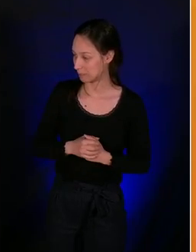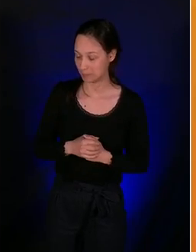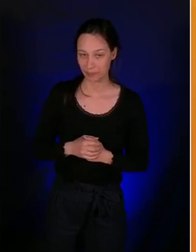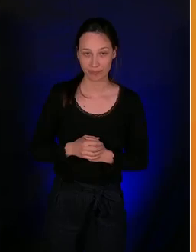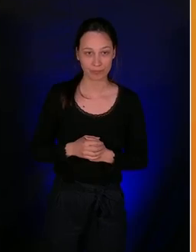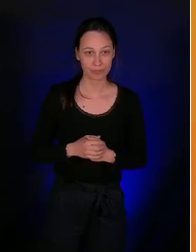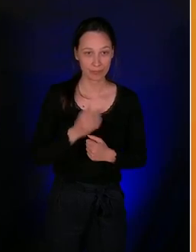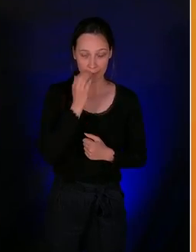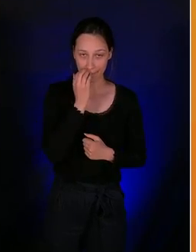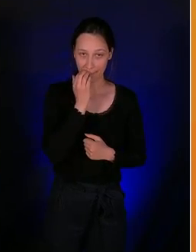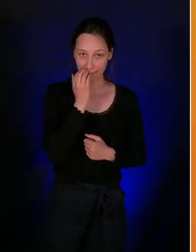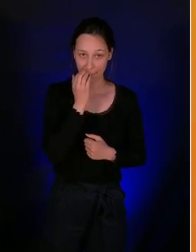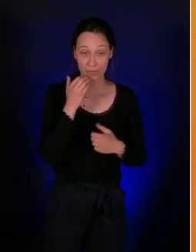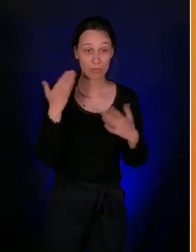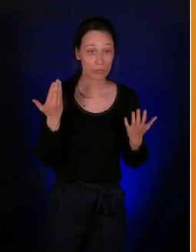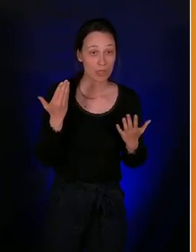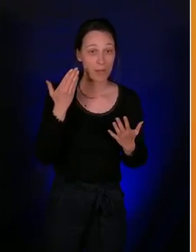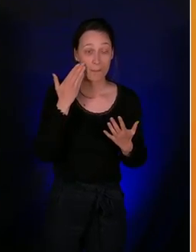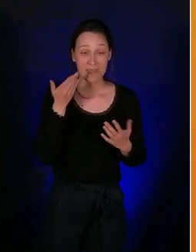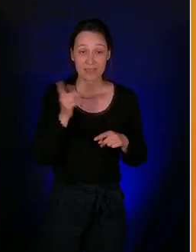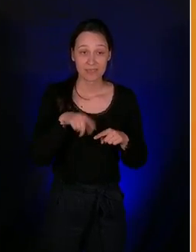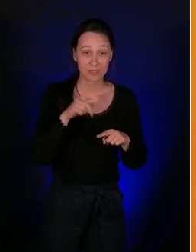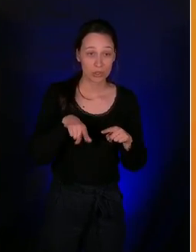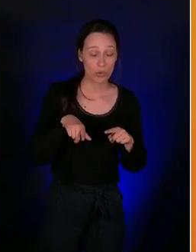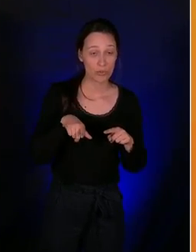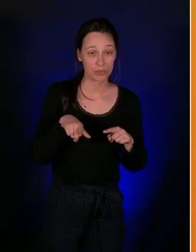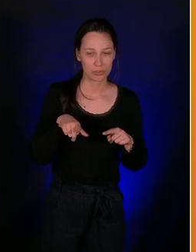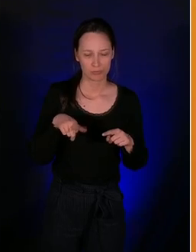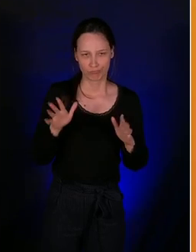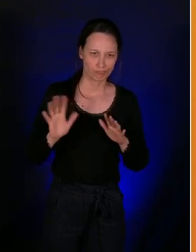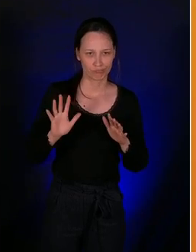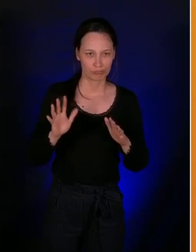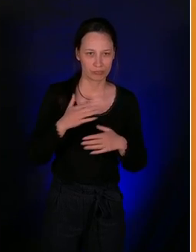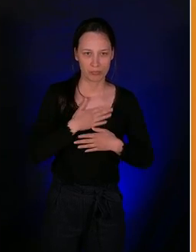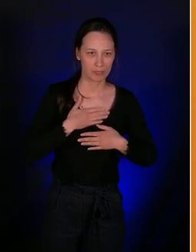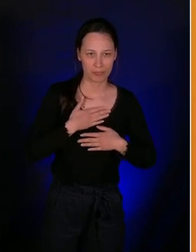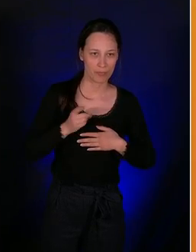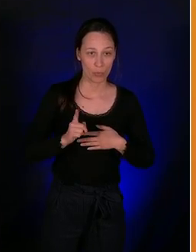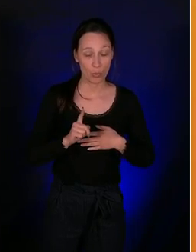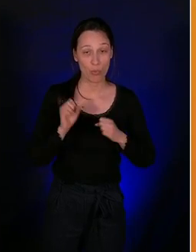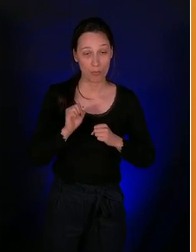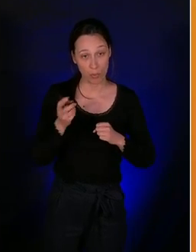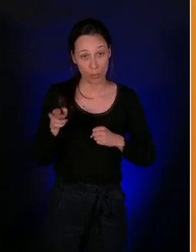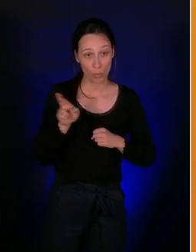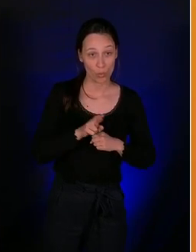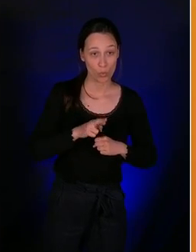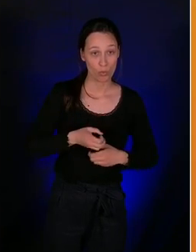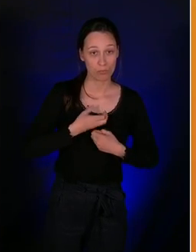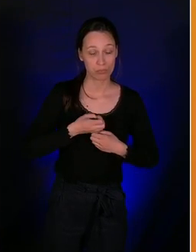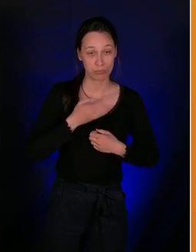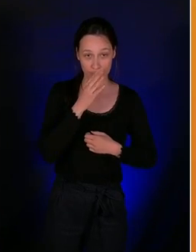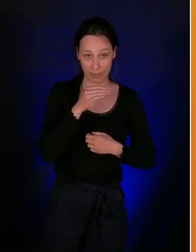Donc, vous pourrez rebondir là-dessus s'il y a des choses qui ne vous satisfaisaient pas cet après-midi. J'appelle tout de suite à la tribune la table ronde évolution du